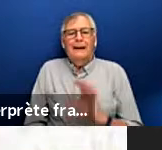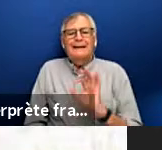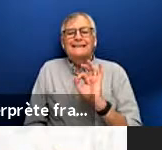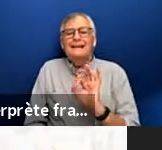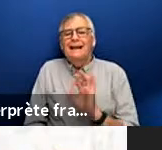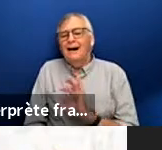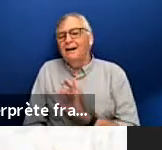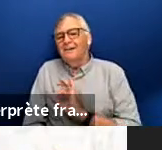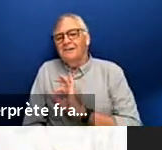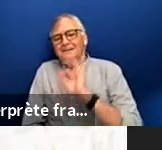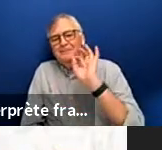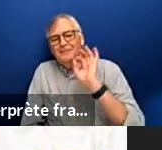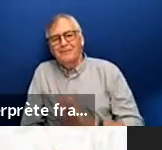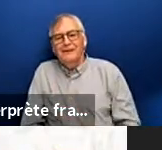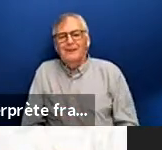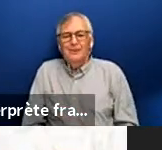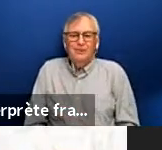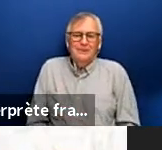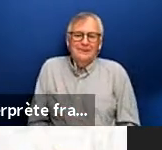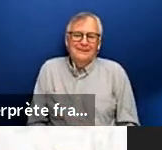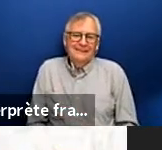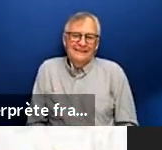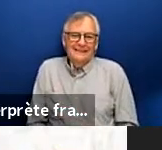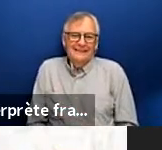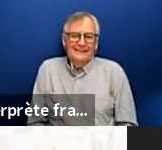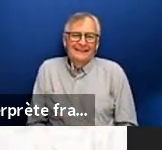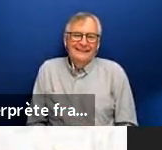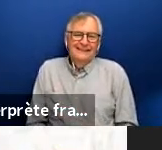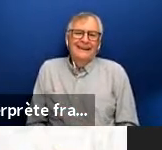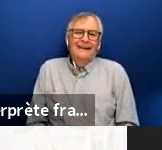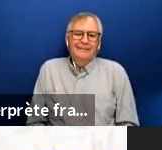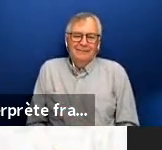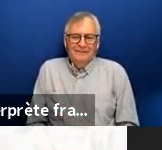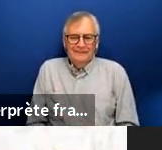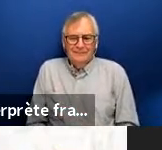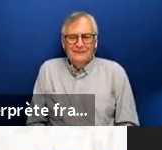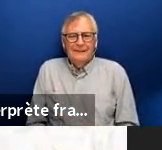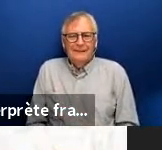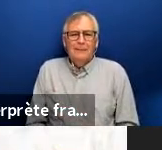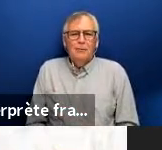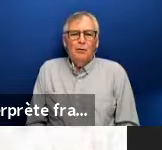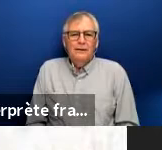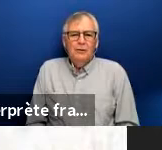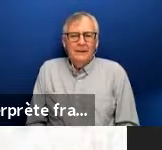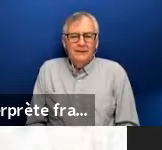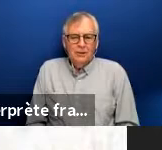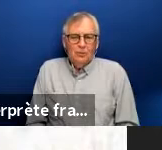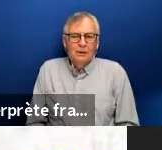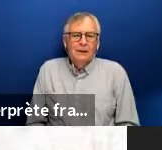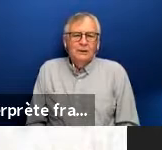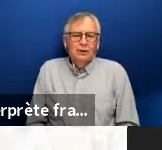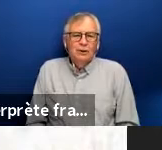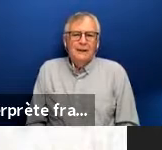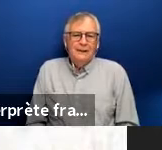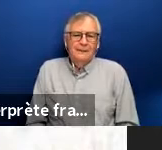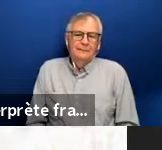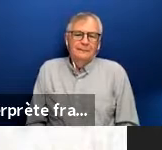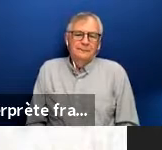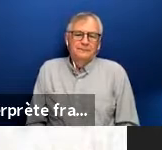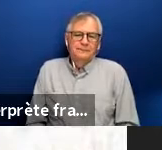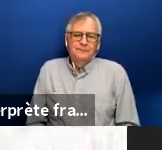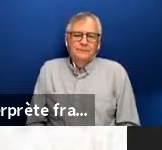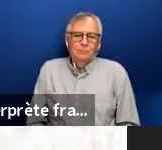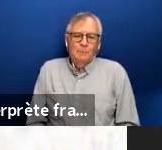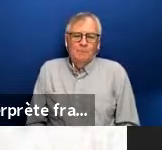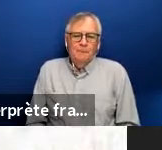Ah, c'est comme excellent. Ah, c'est merveilleux. C'est excellent. F, cette même configuration. G.